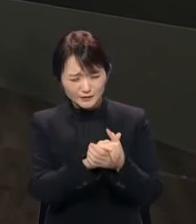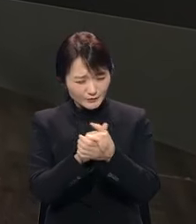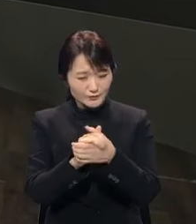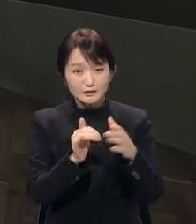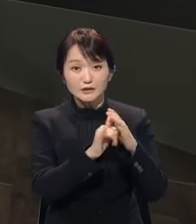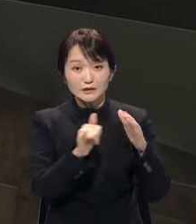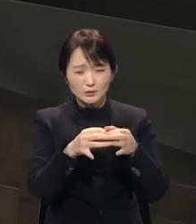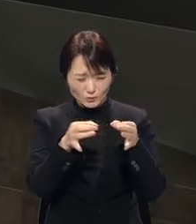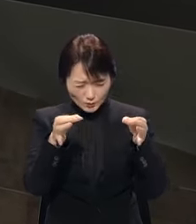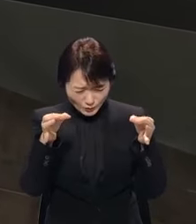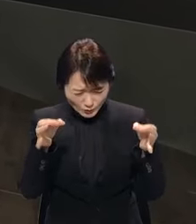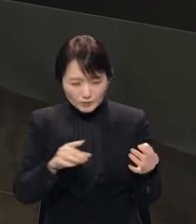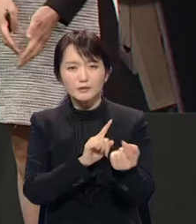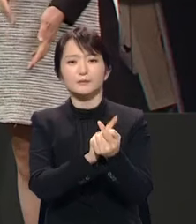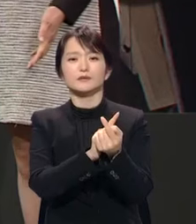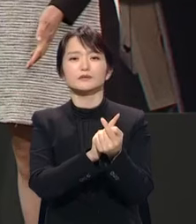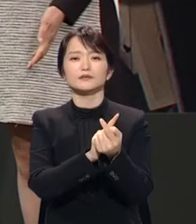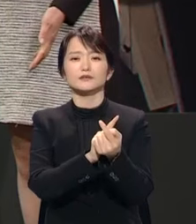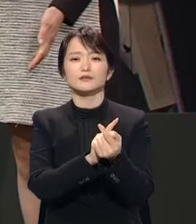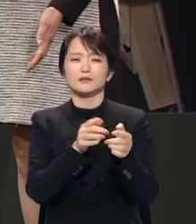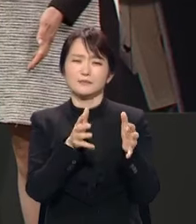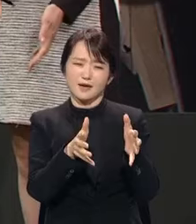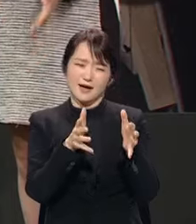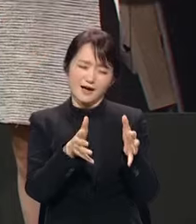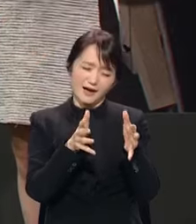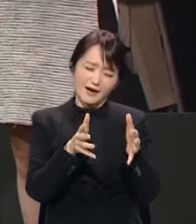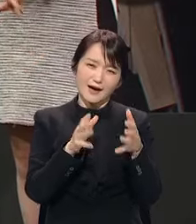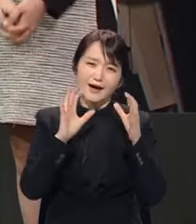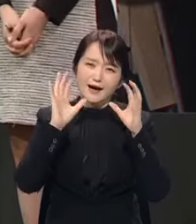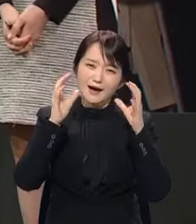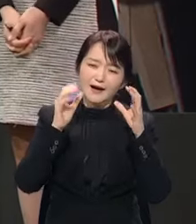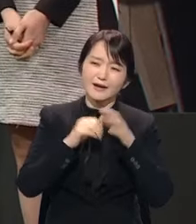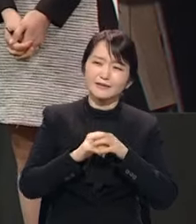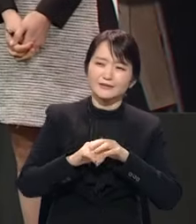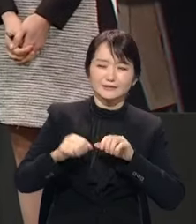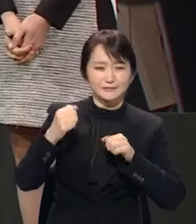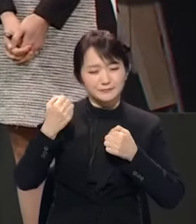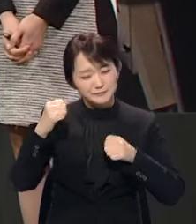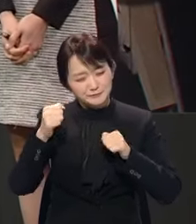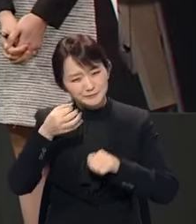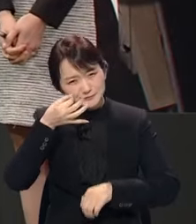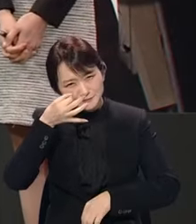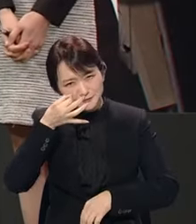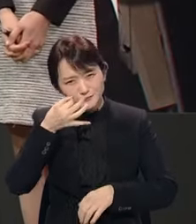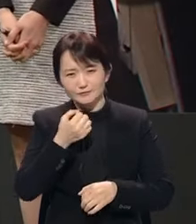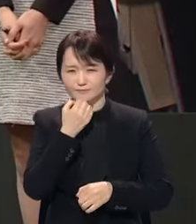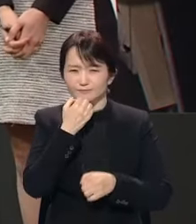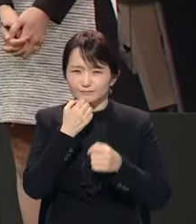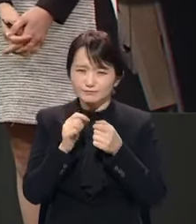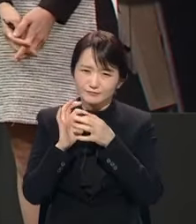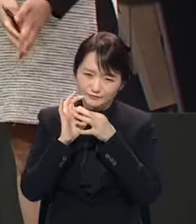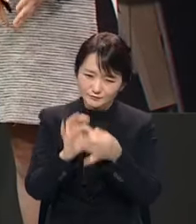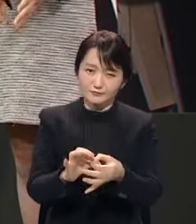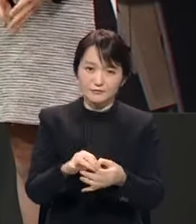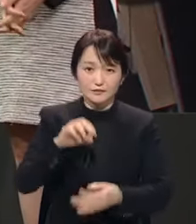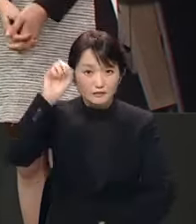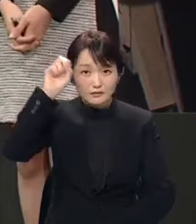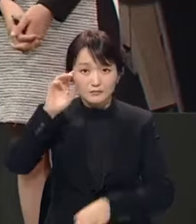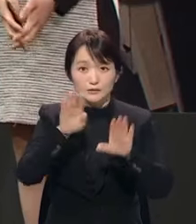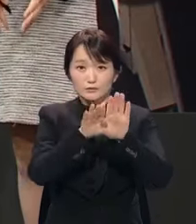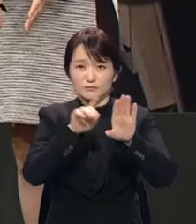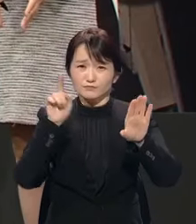일가족이 오랜만에 만났으니 못다한 얘기 나누랴, 아이 재롱 보랴 웃음꽃이 끊이질 않습니다. 그런데 갑자기 울리는